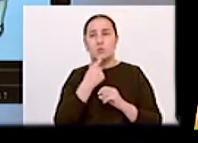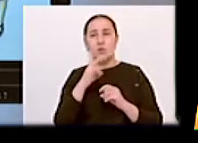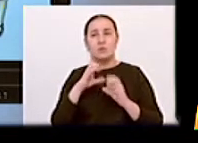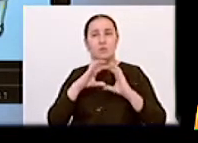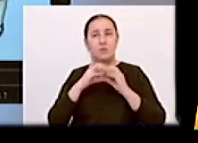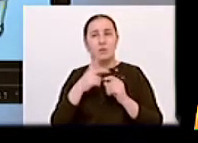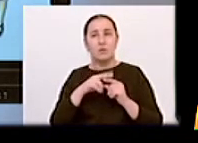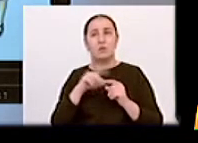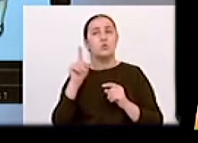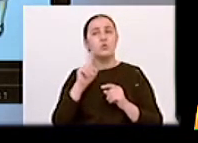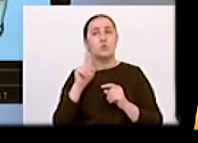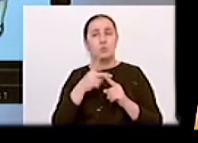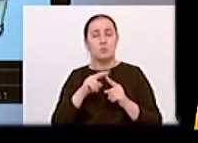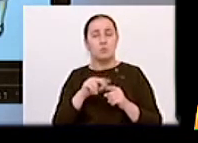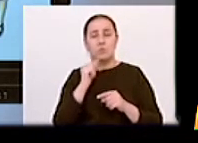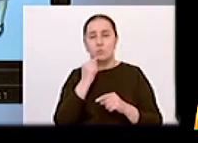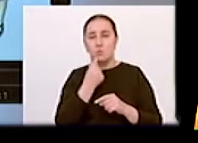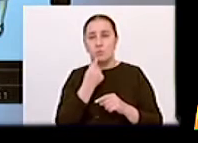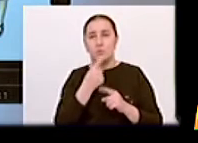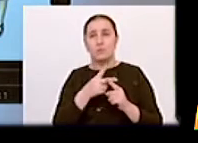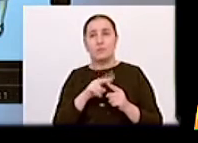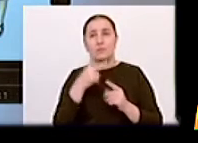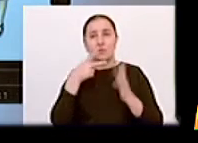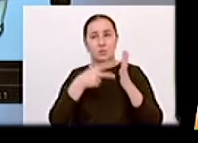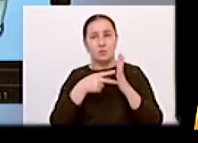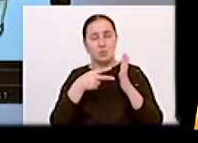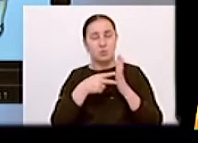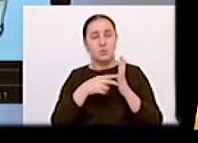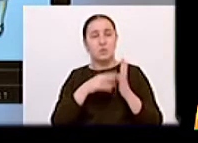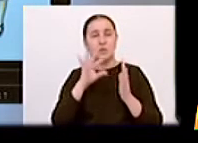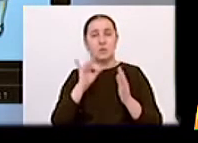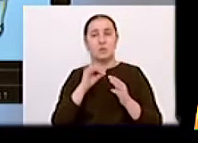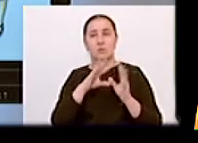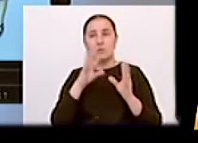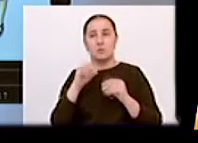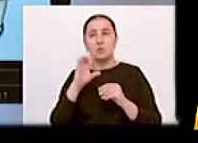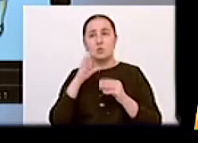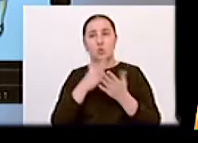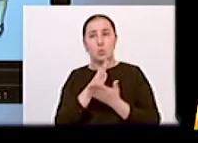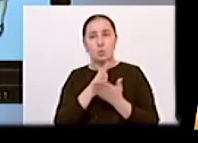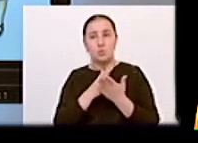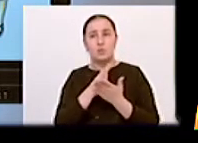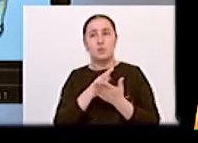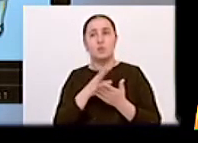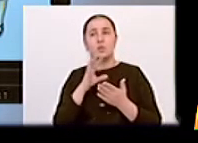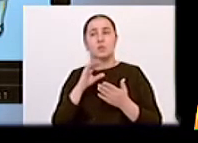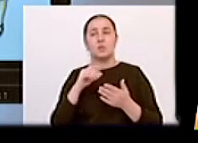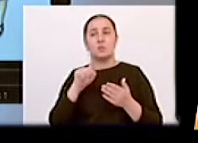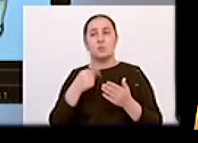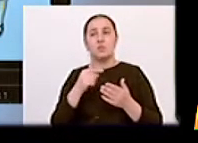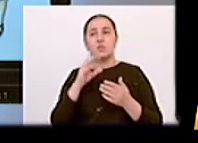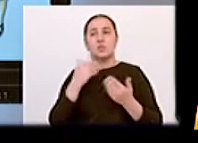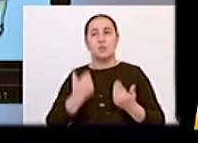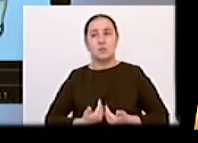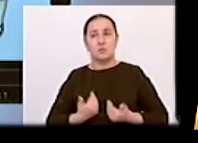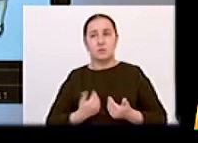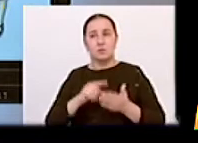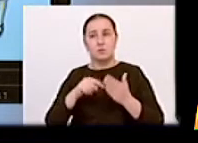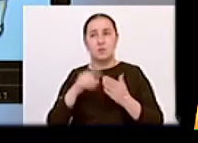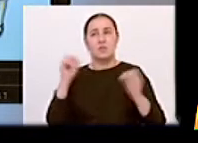свете! Что именно трудно? Двоеточие и перечисляем. Служба, запятая, жизнь,